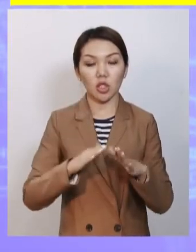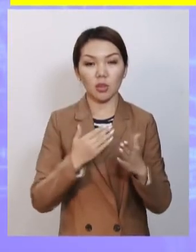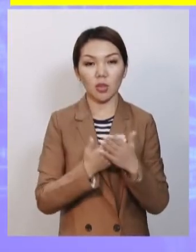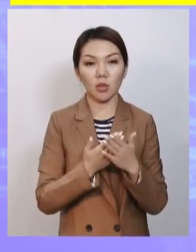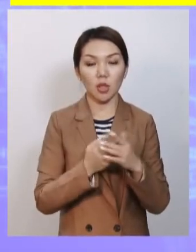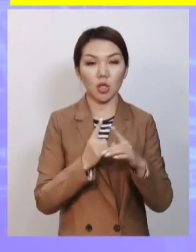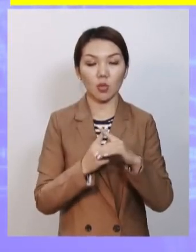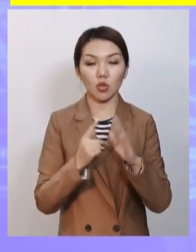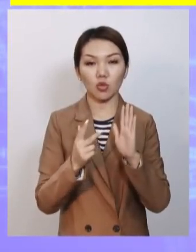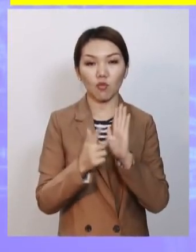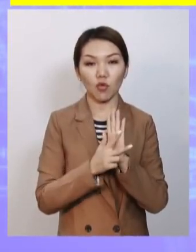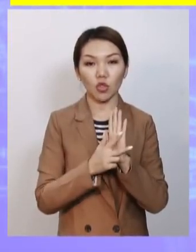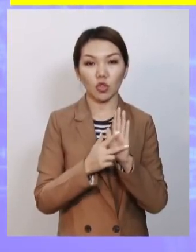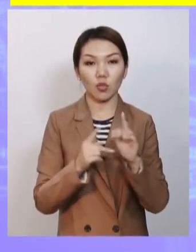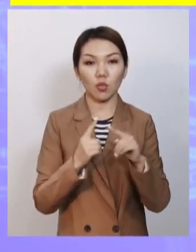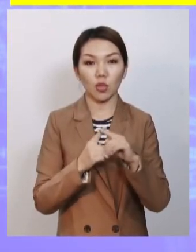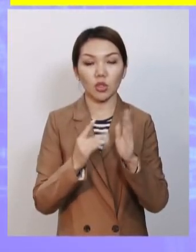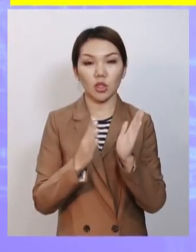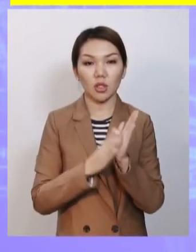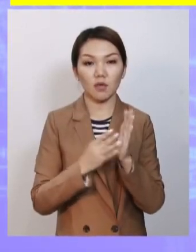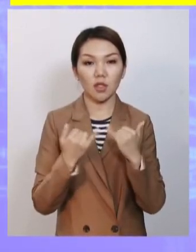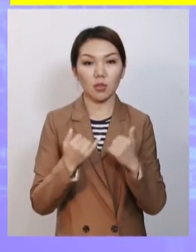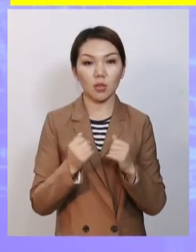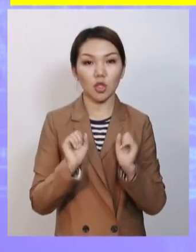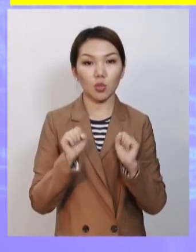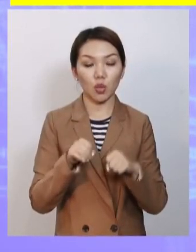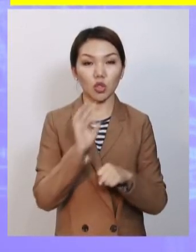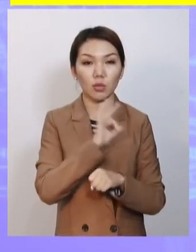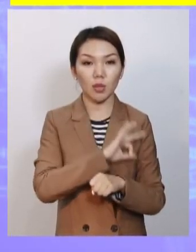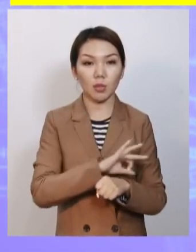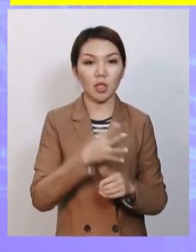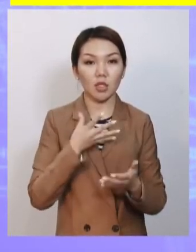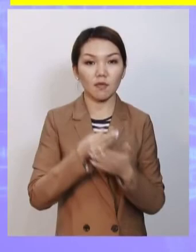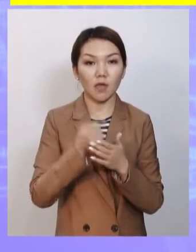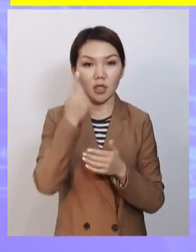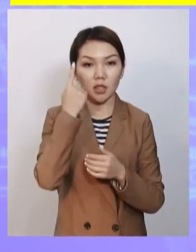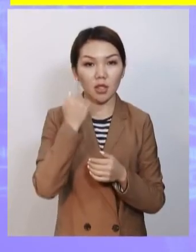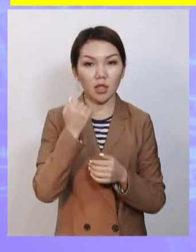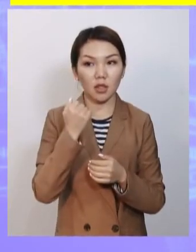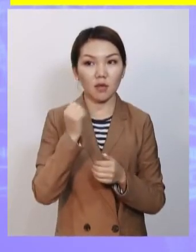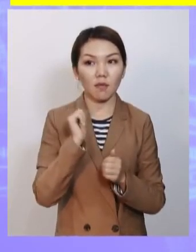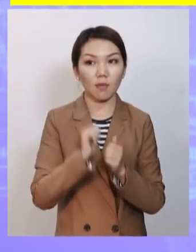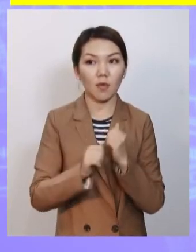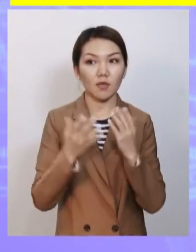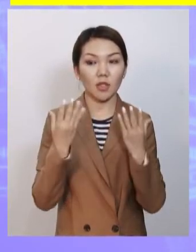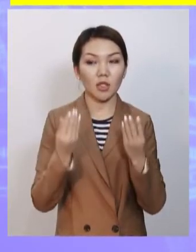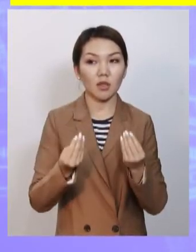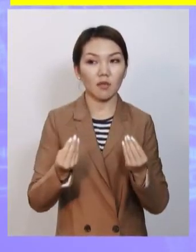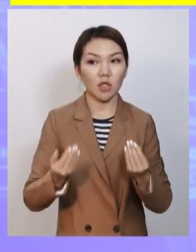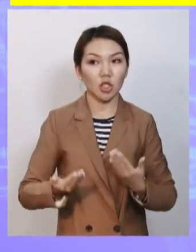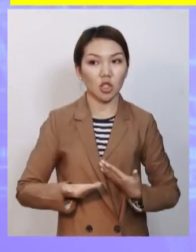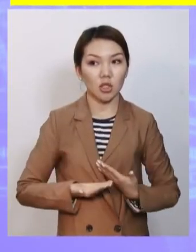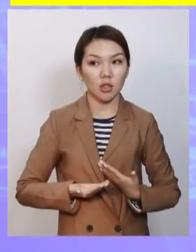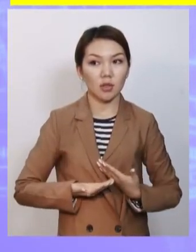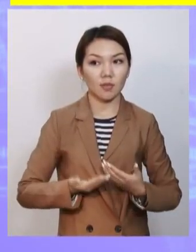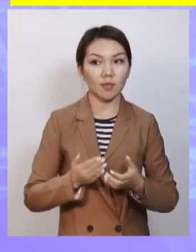и теперь можем применять свои знания повседневной жизни